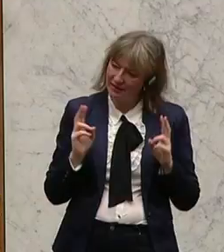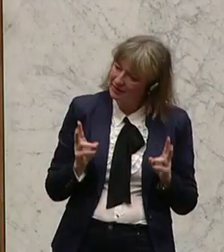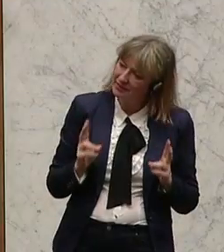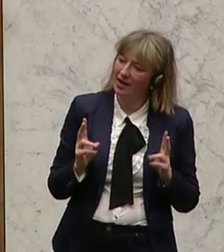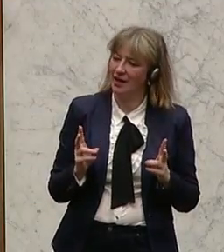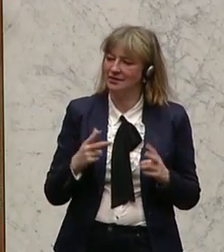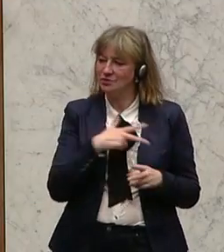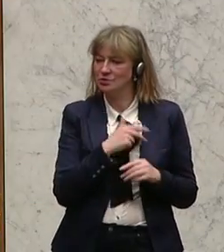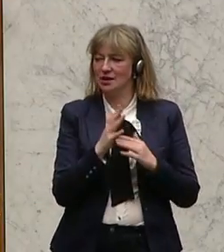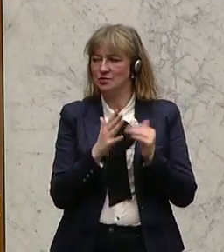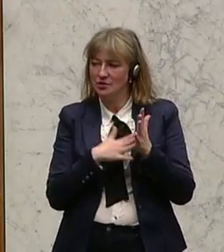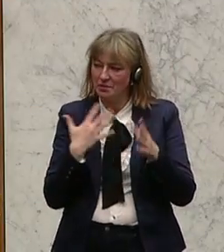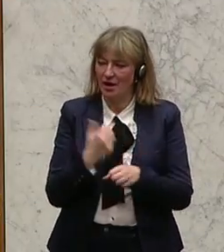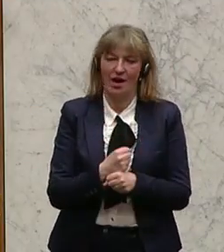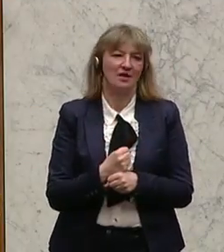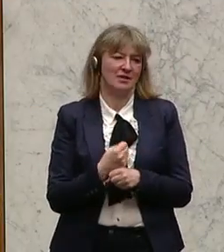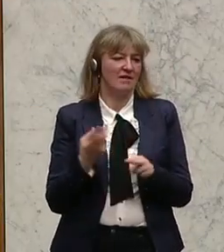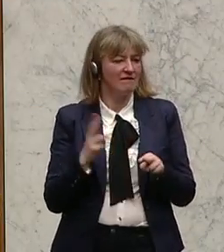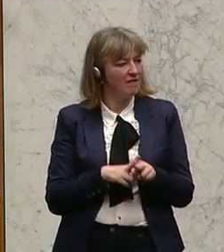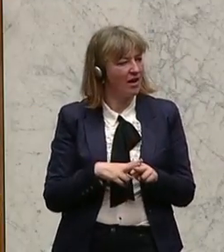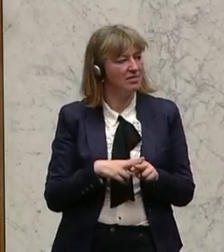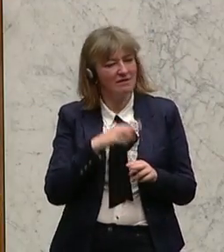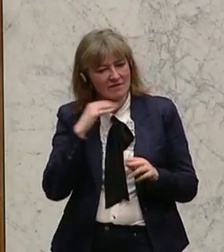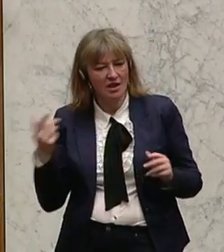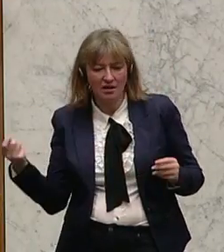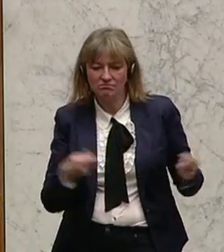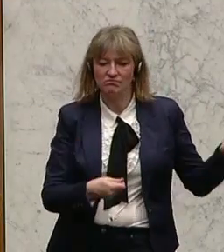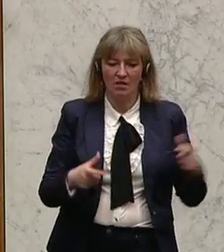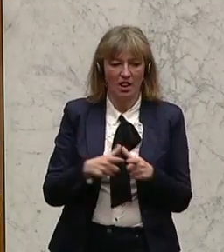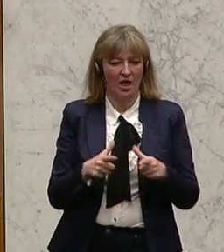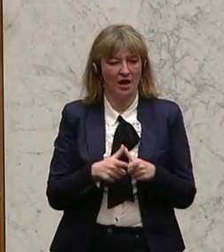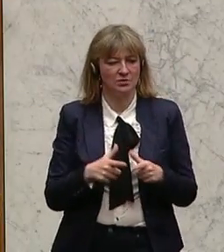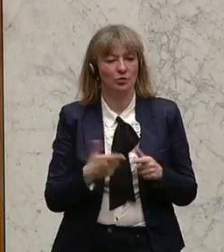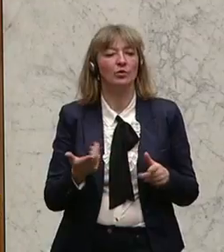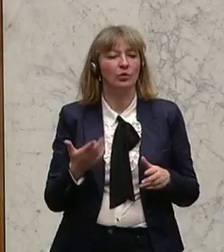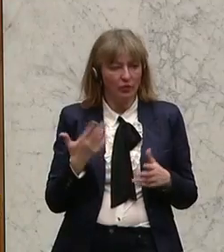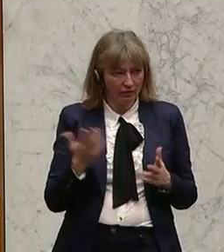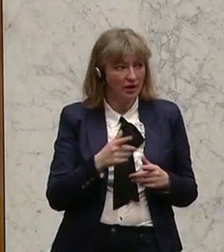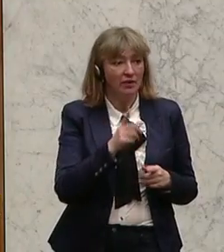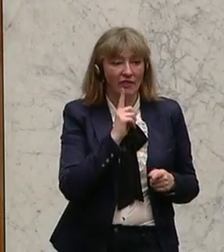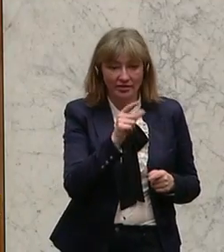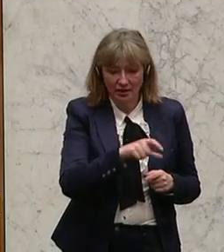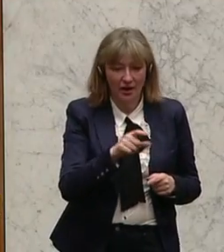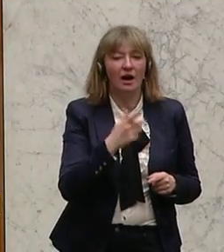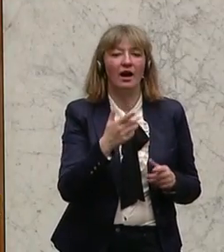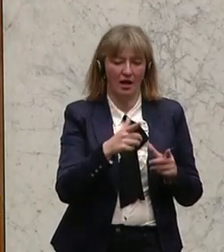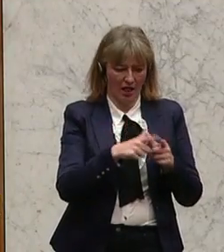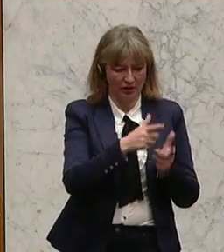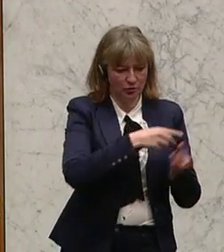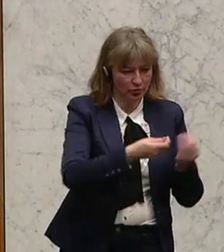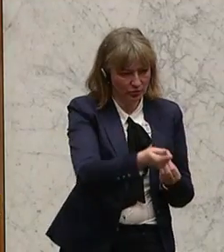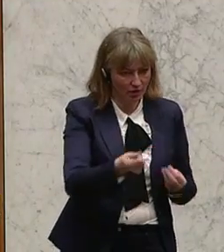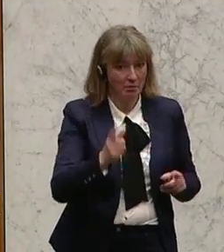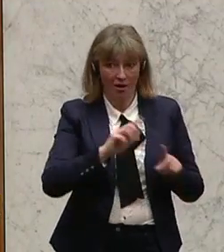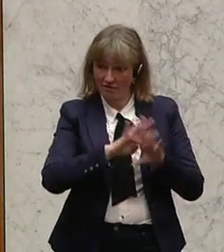dann ein Sozialsystem erhalten, wenn viele Leistungen erbringen und wenige, die es wirklich brauchen, diese Leistungen in Anspruch nehmen. Und sobald alle